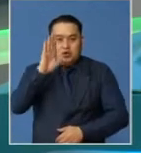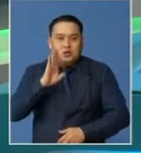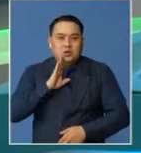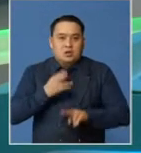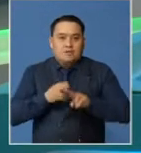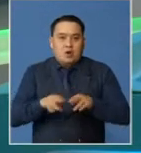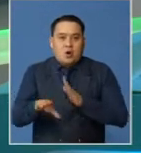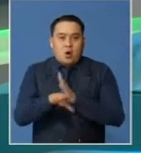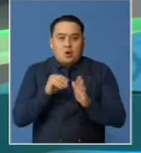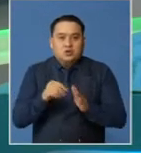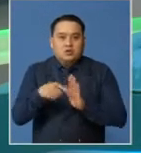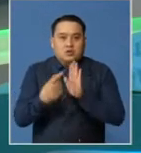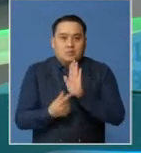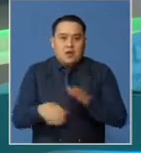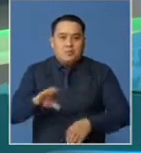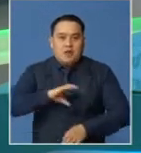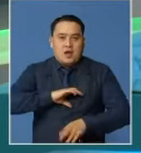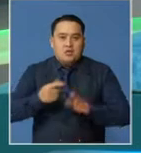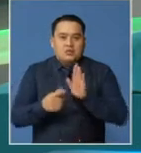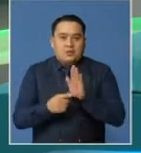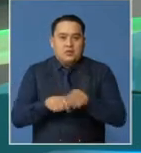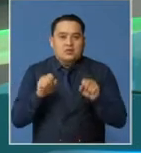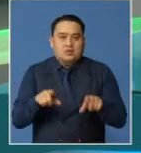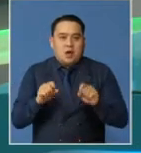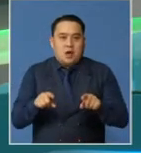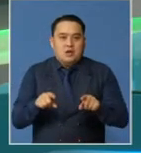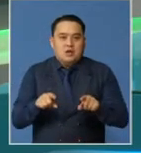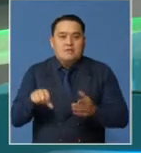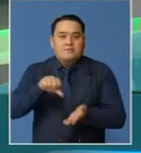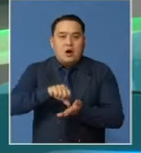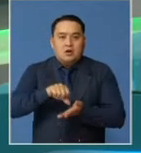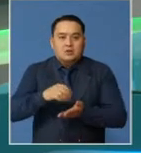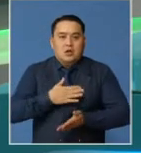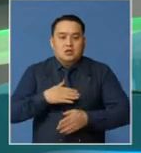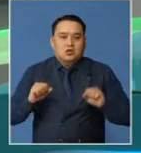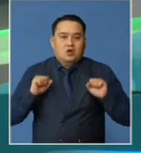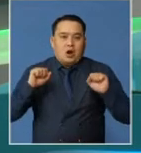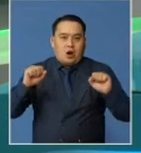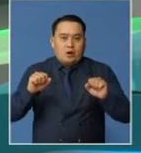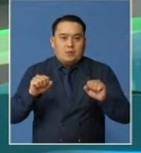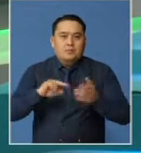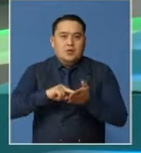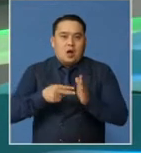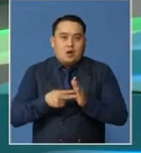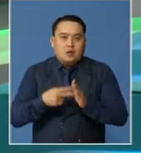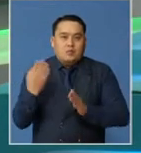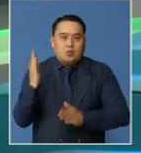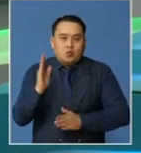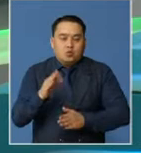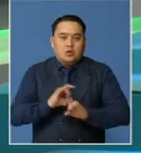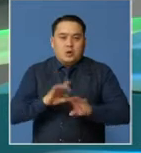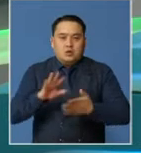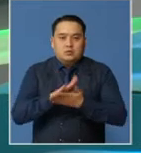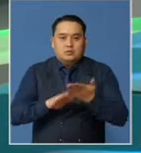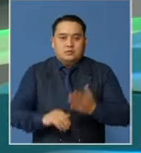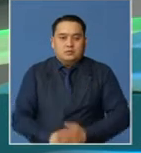женщин. В копилке сборной 17 медалей, 7 из них золотые. О триумфальном выступлении наших штангистов и об их планах на ближайшее